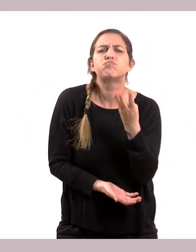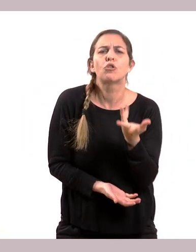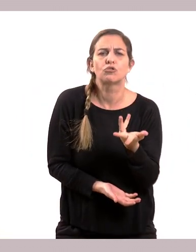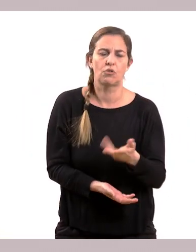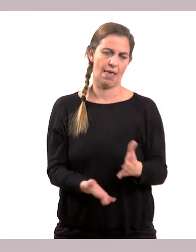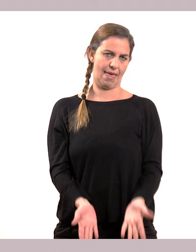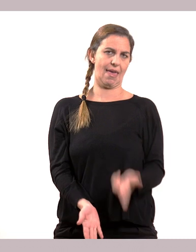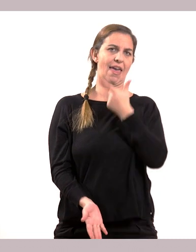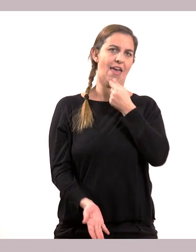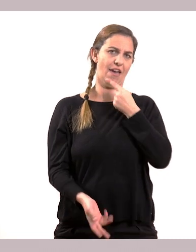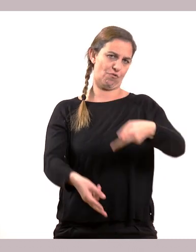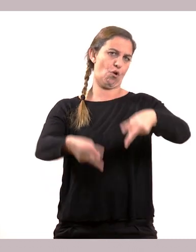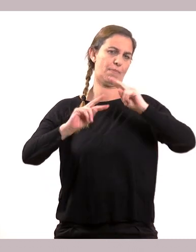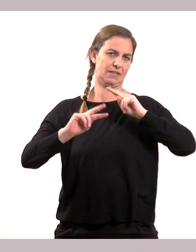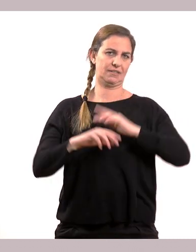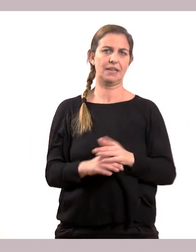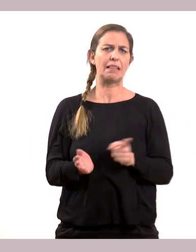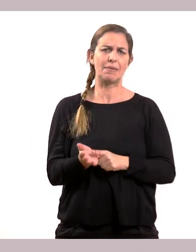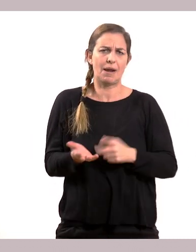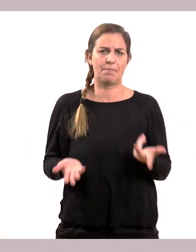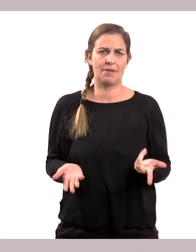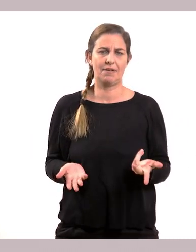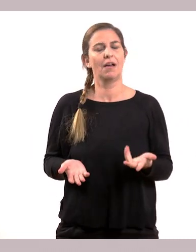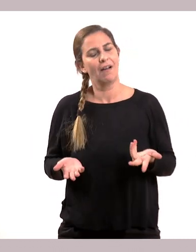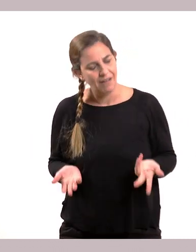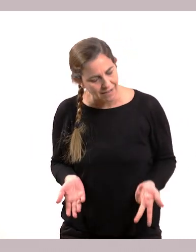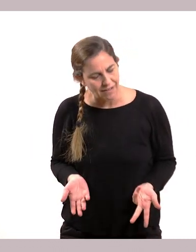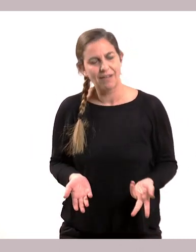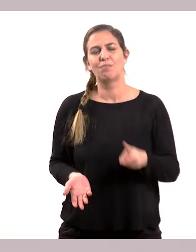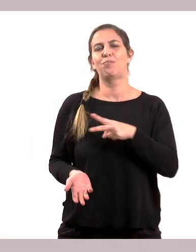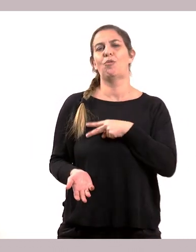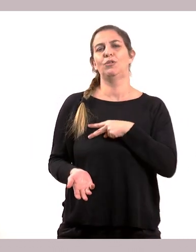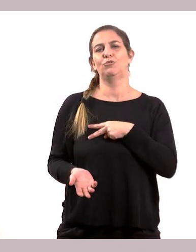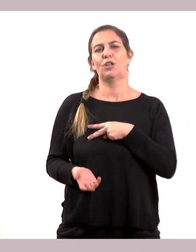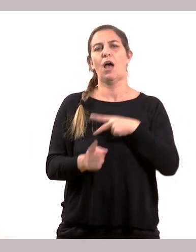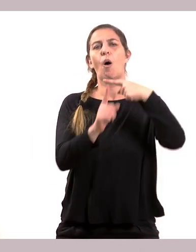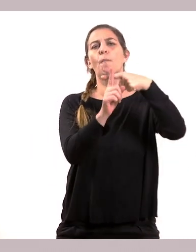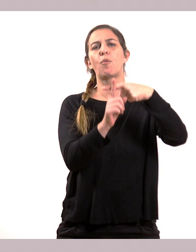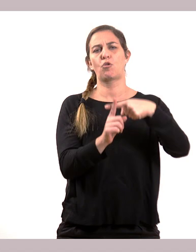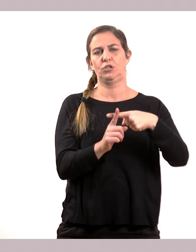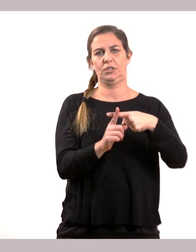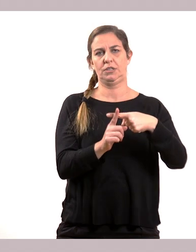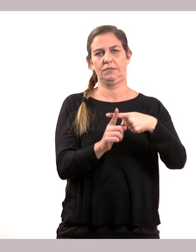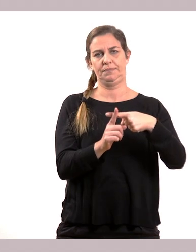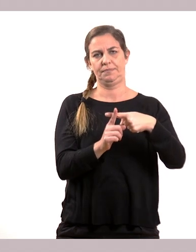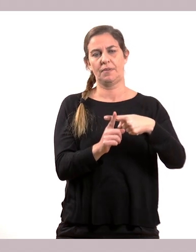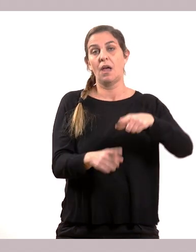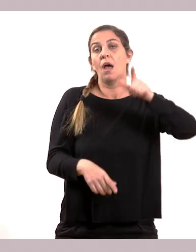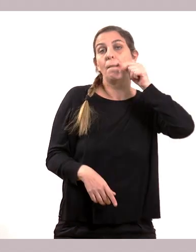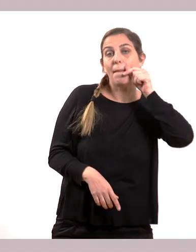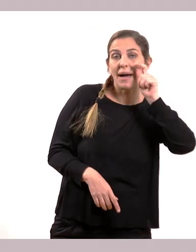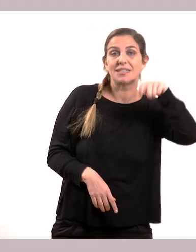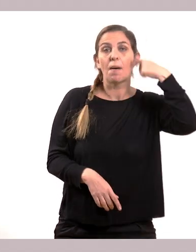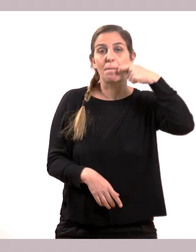Έλα, εύκολο αυτό. Περιμένω να μου το πείτε εσείς. Πολύ ωραία. Θα προσθέσουμε και τα κιλά της μαμάς και τα κιλά του